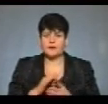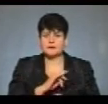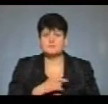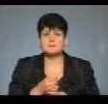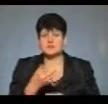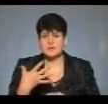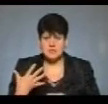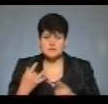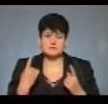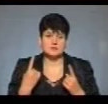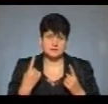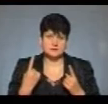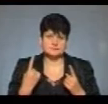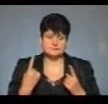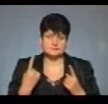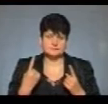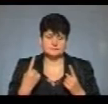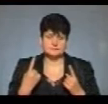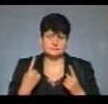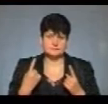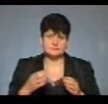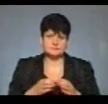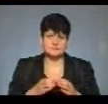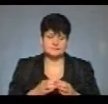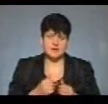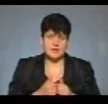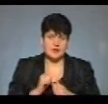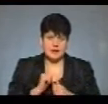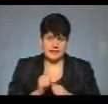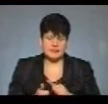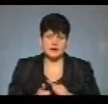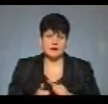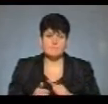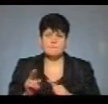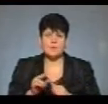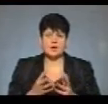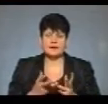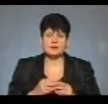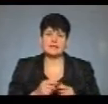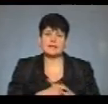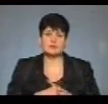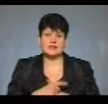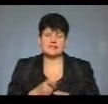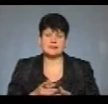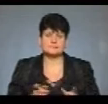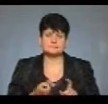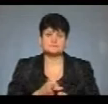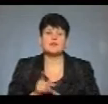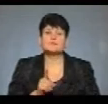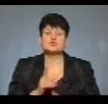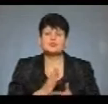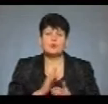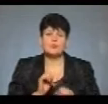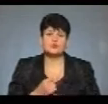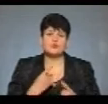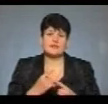Тобто величезний відрив навіть від партії лідера по кількості депутатів їхньої партійної приналежності. Про що можуть такі результати